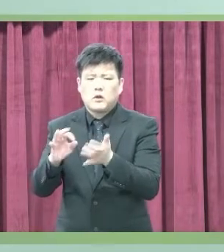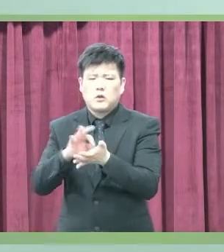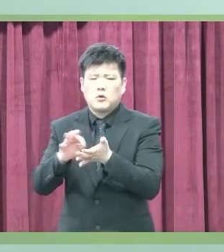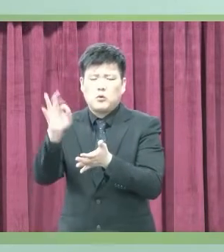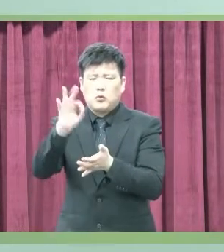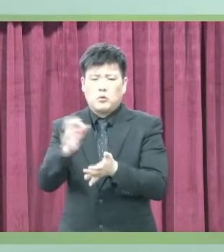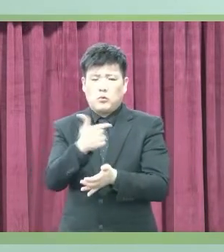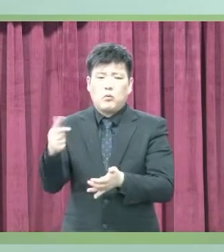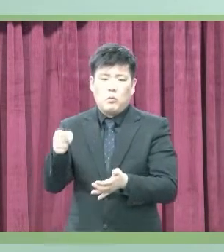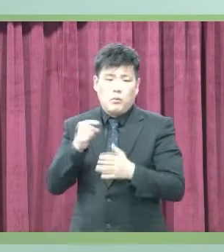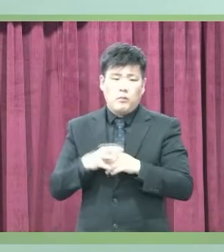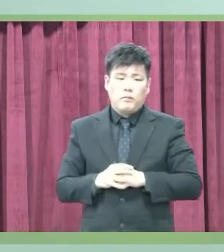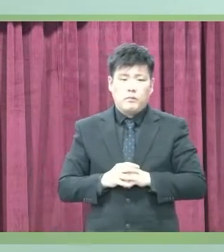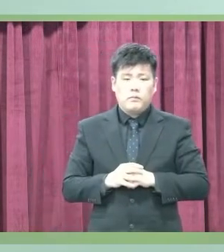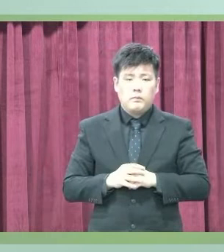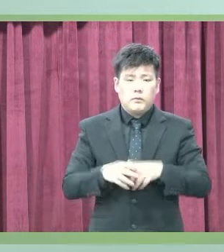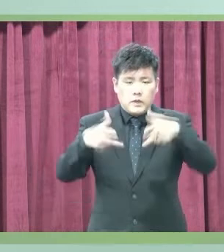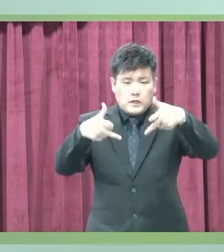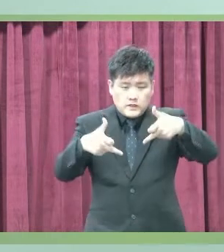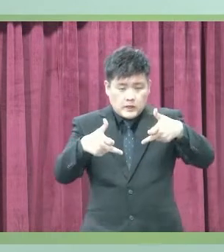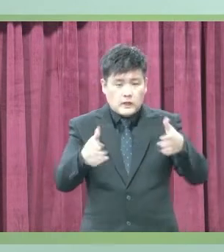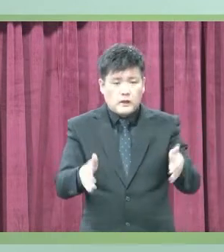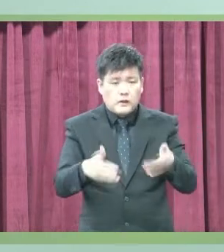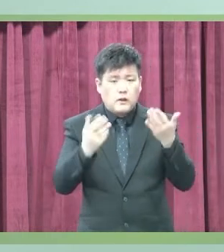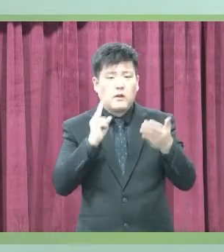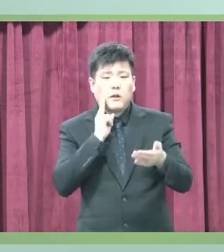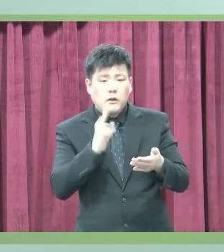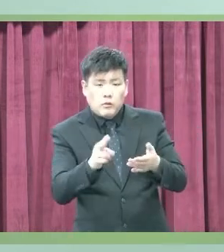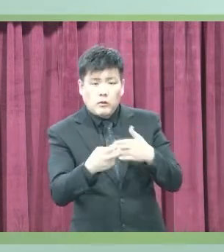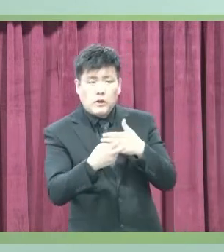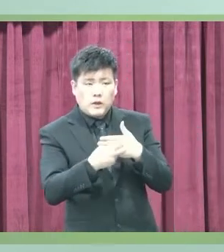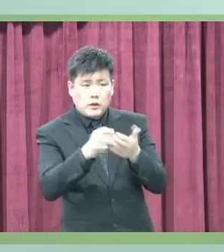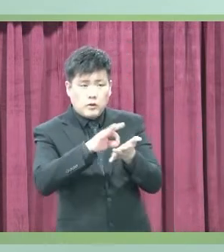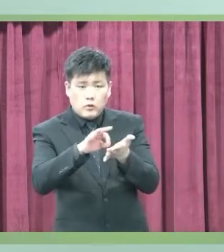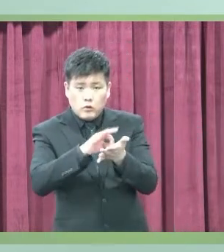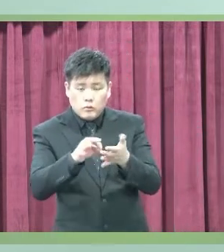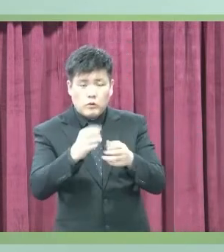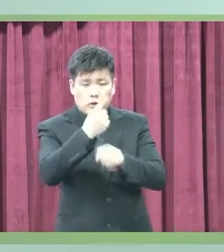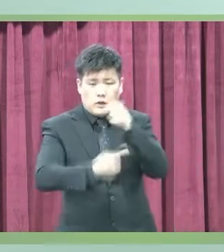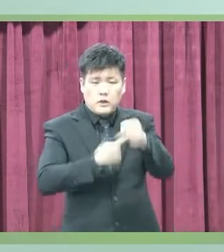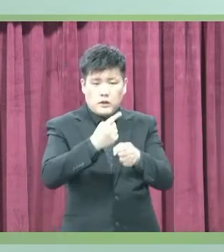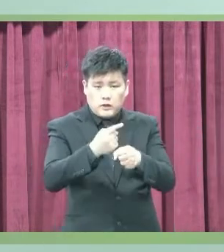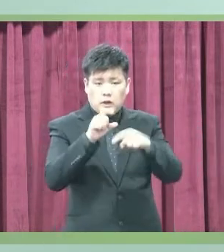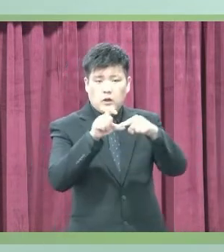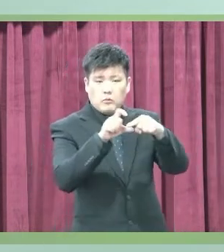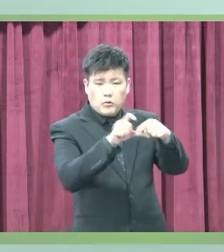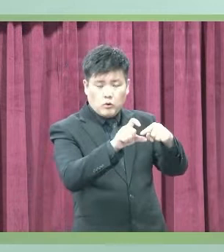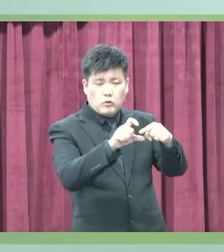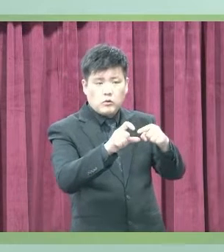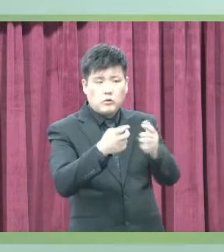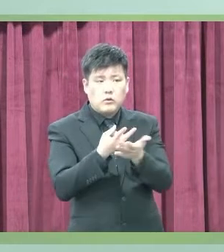검진 수검자 및 미수검자의 장애 정도별 의료 이용을 살펴보겠습니다. 1인당 연평균 입내원 일수와 입원